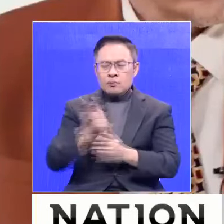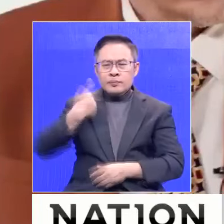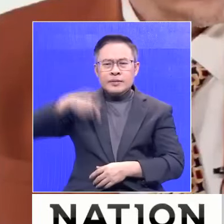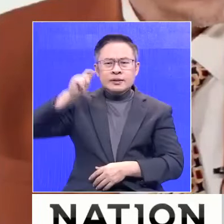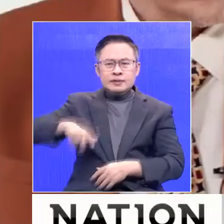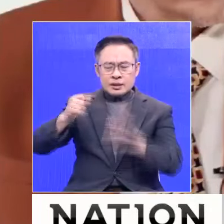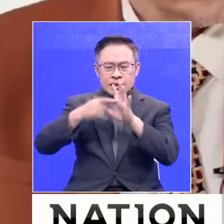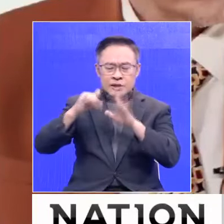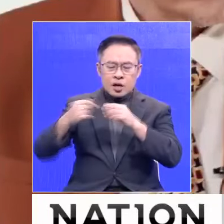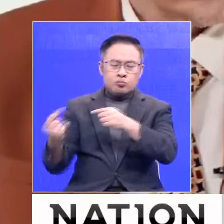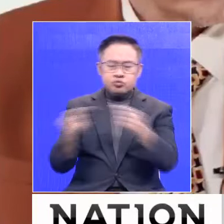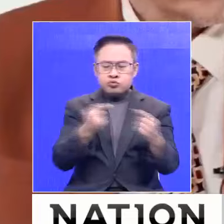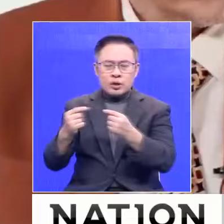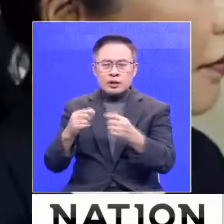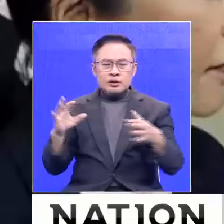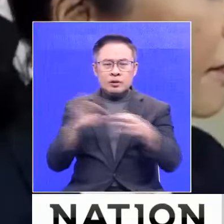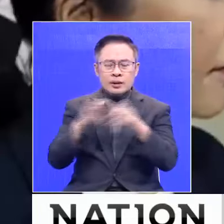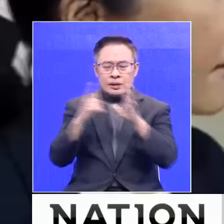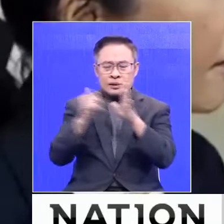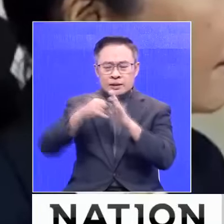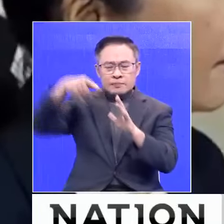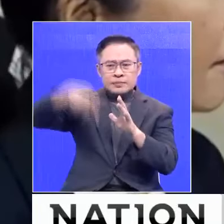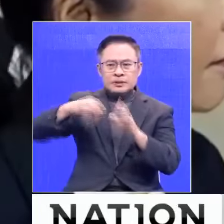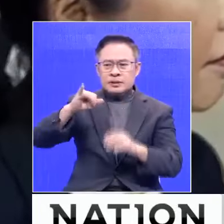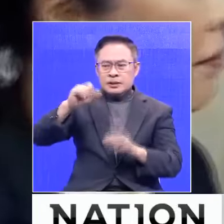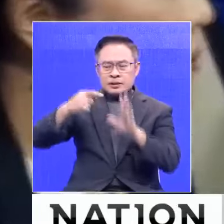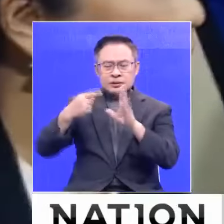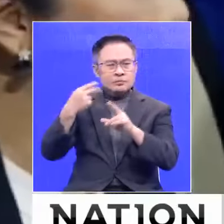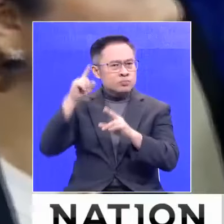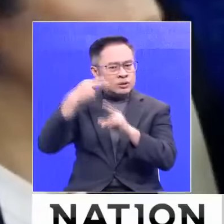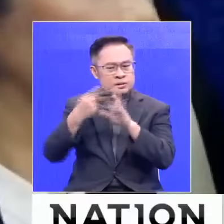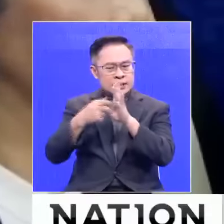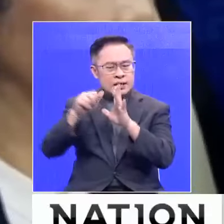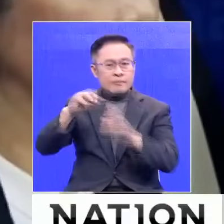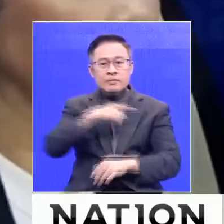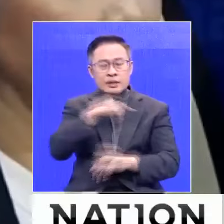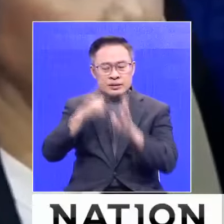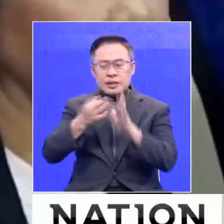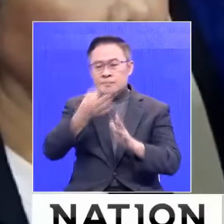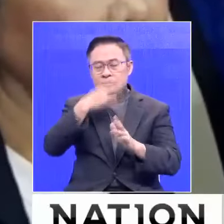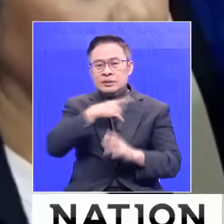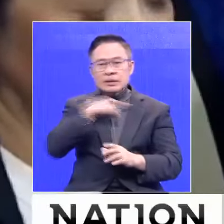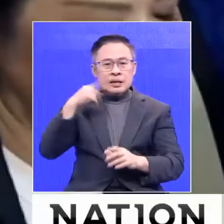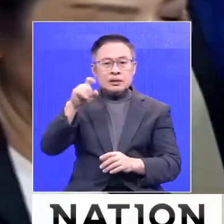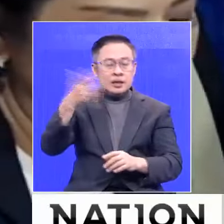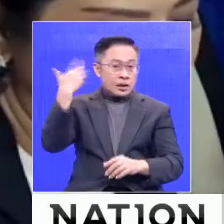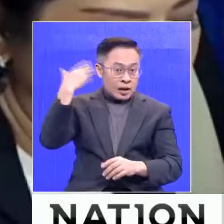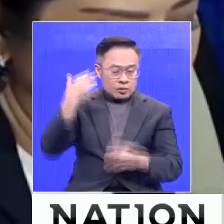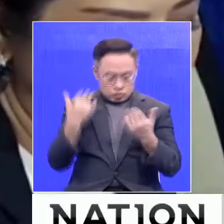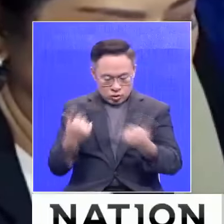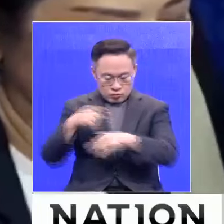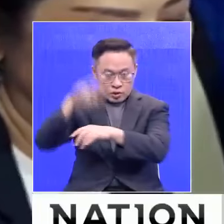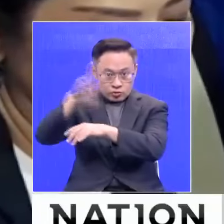จรจาแต่ได้ข่าวว่าลูกหนี้เนี่ยเตรียมทนายความมาพร้อมจะดำเนินคดีหมิ่นประมาทกับคุณลูกหมีบอกว่ากล่า